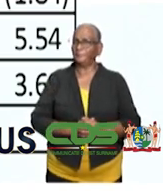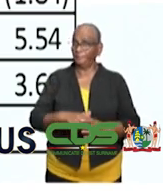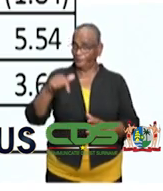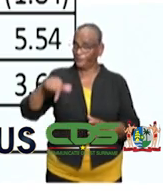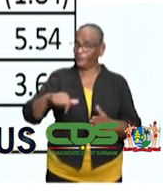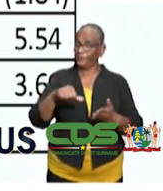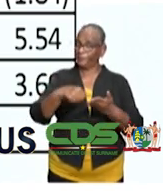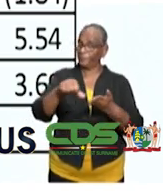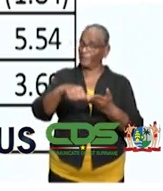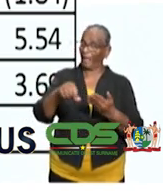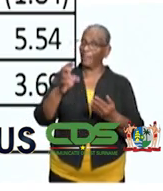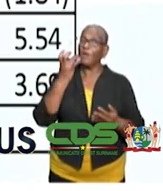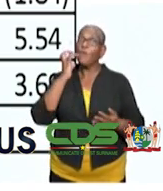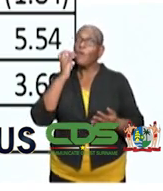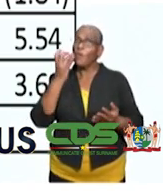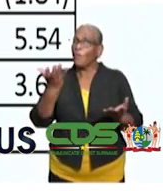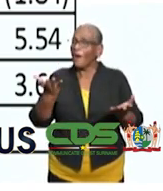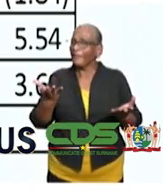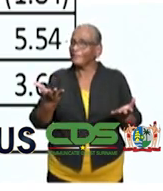worden.